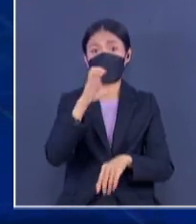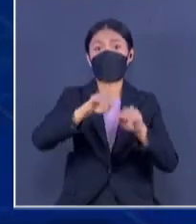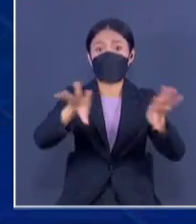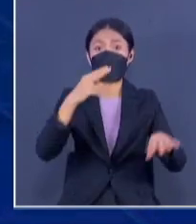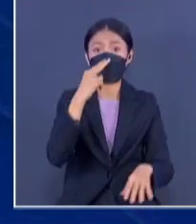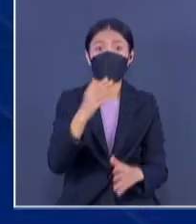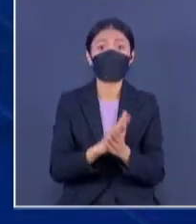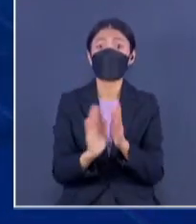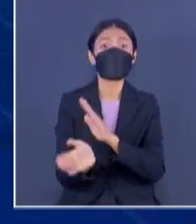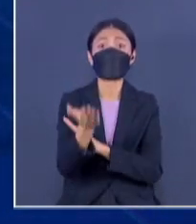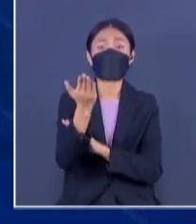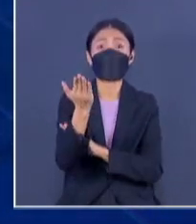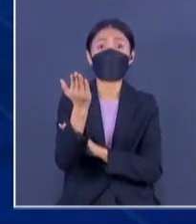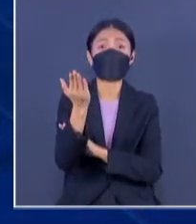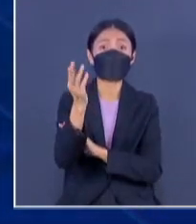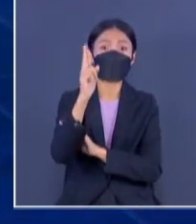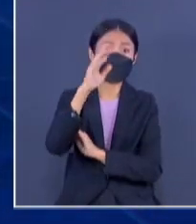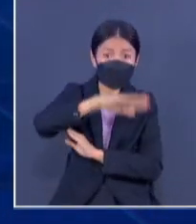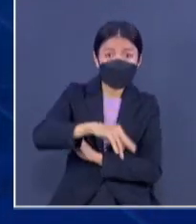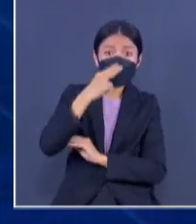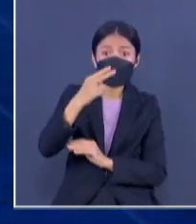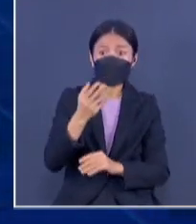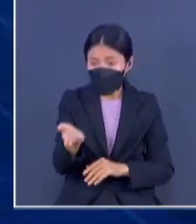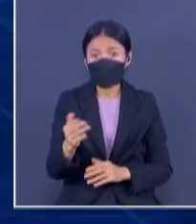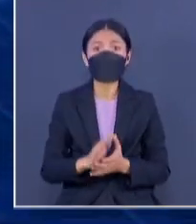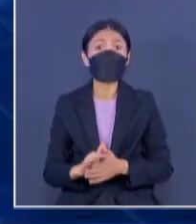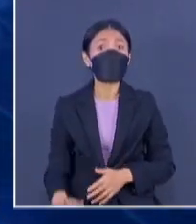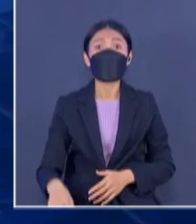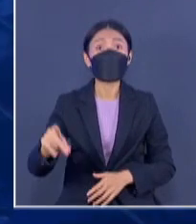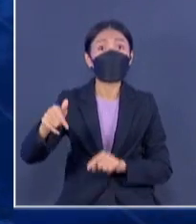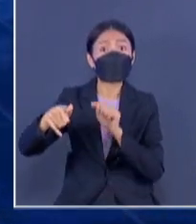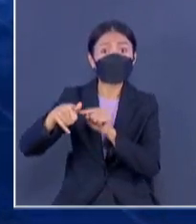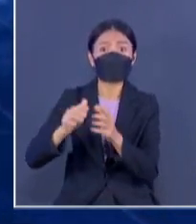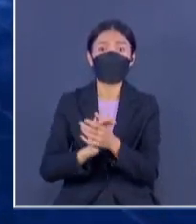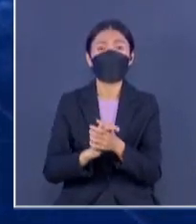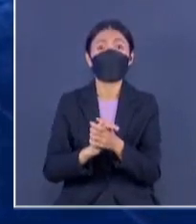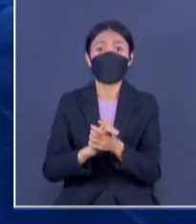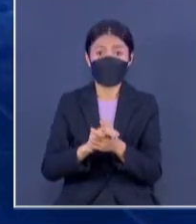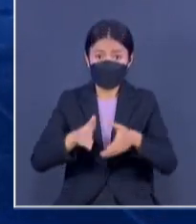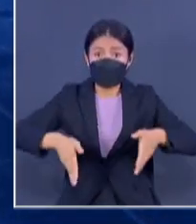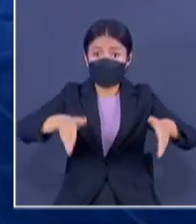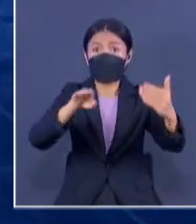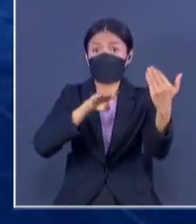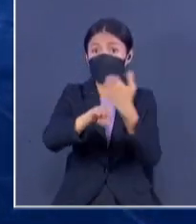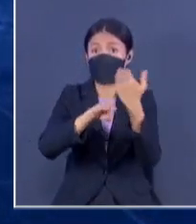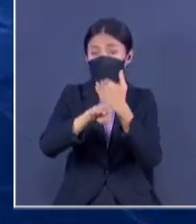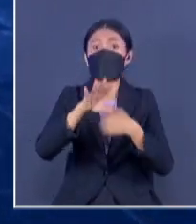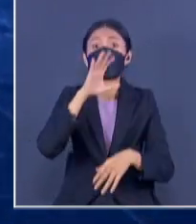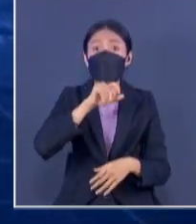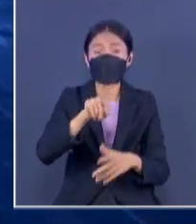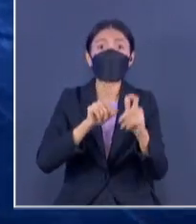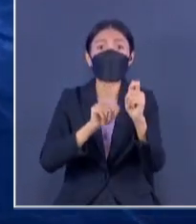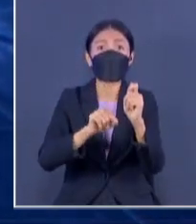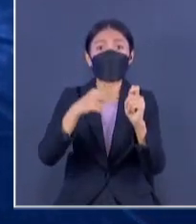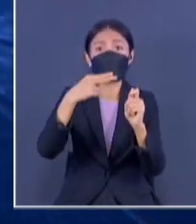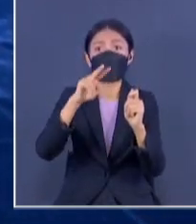ทุกเช้ากลางวันและช่วงเย็นใครที่ผ่านไปผ่านมาแถวนี้นะคะบนถนนพหลโยธินสายเก่าตำบลหนองแคอำเภอหนองแคจังหวัดสระบุ